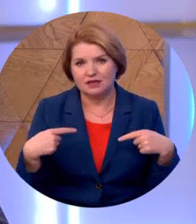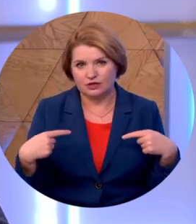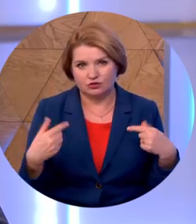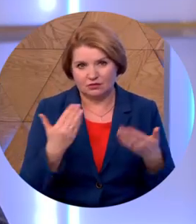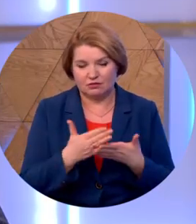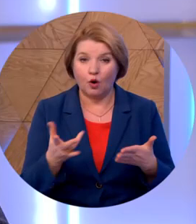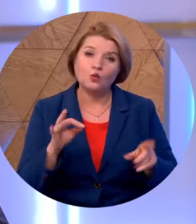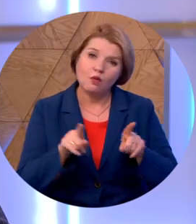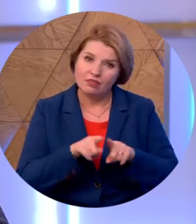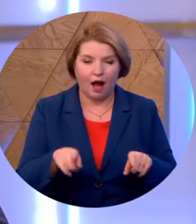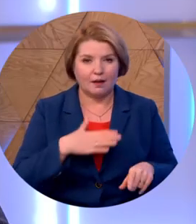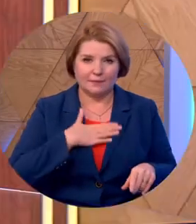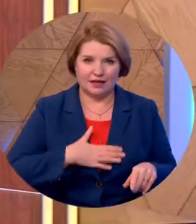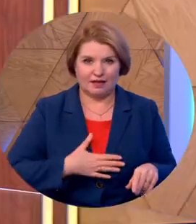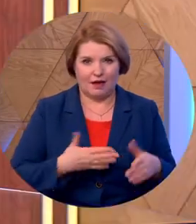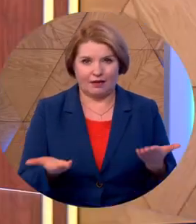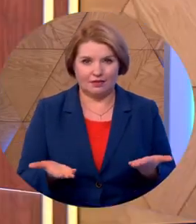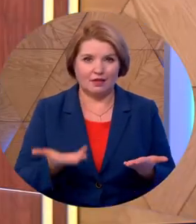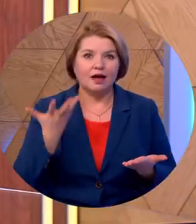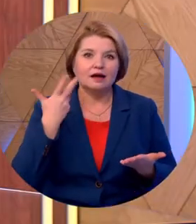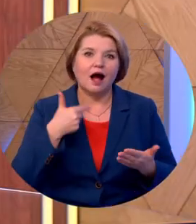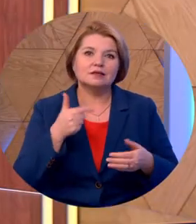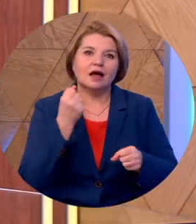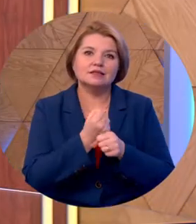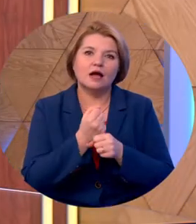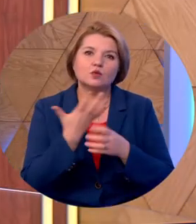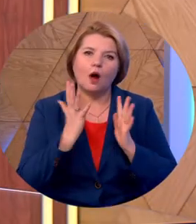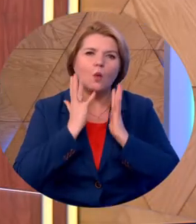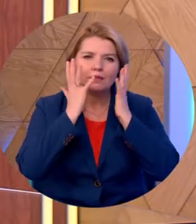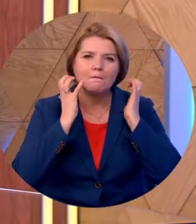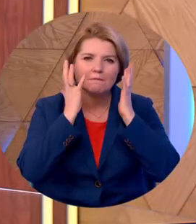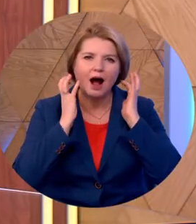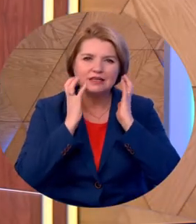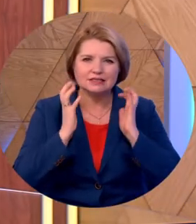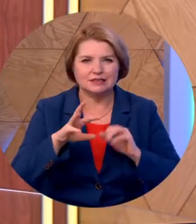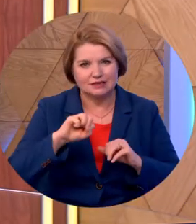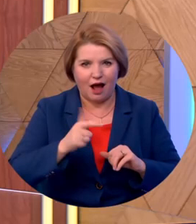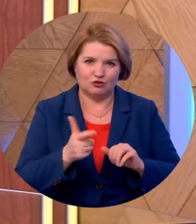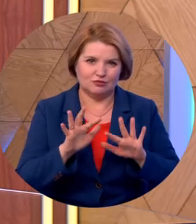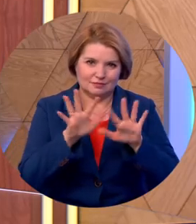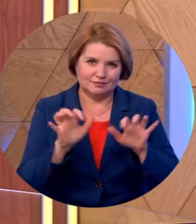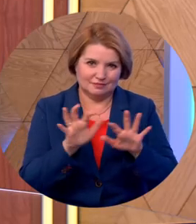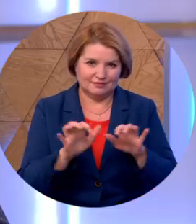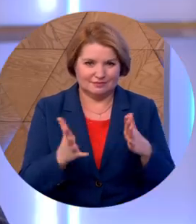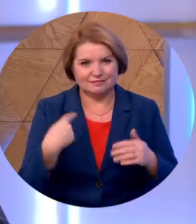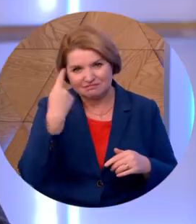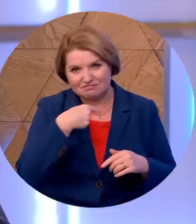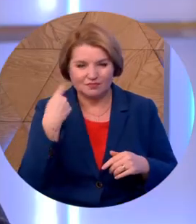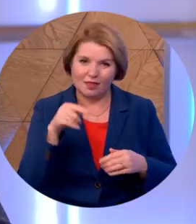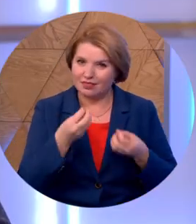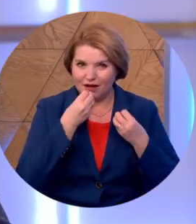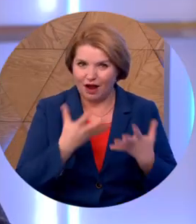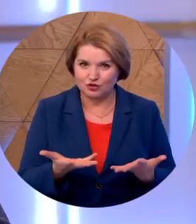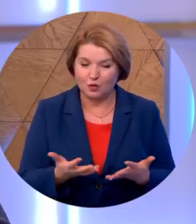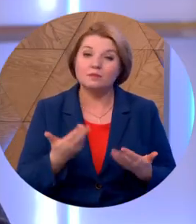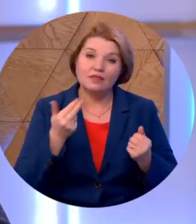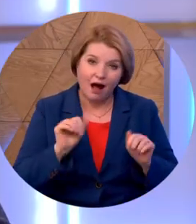ко приятно когда вот какие-то пасы руками массаж вот щёчки помяли Ну это же прелесть какая-то Я согласен